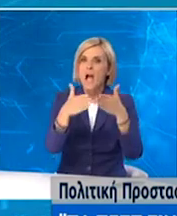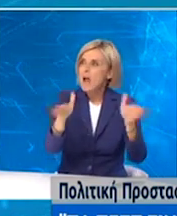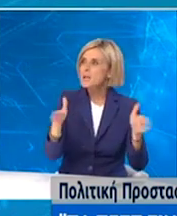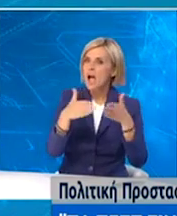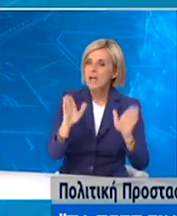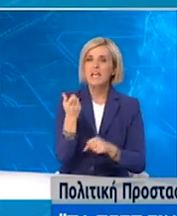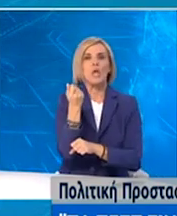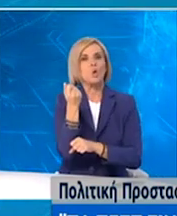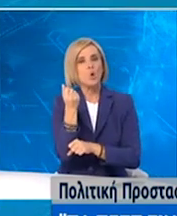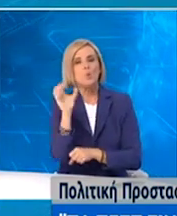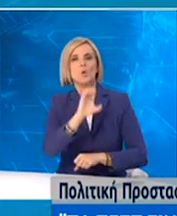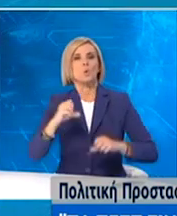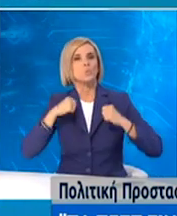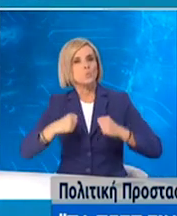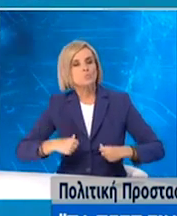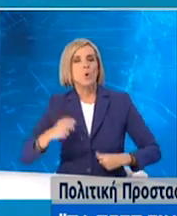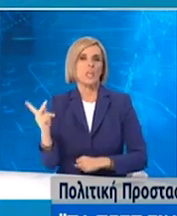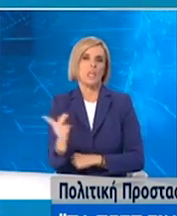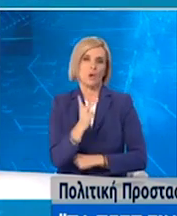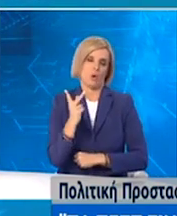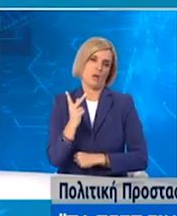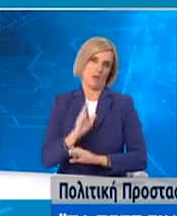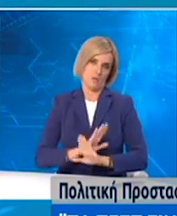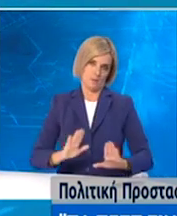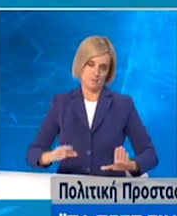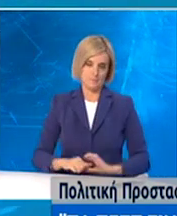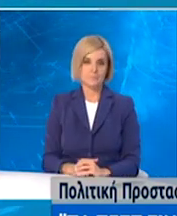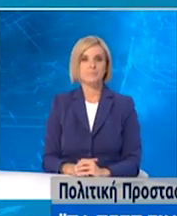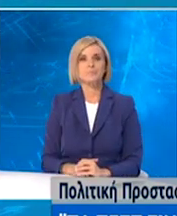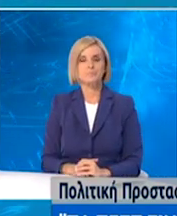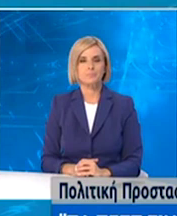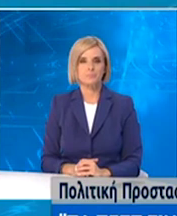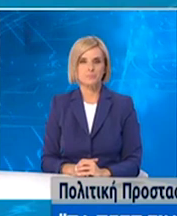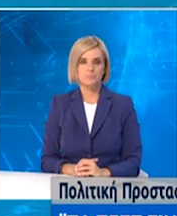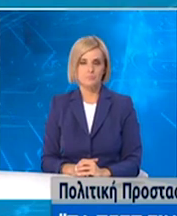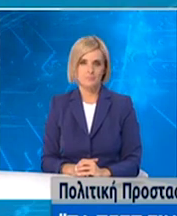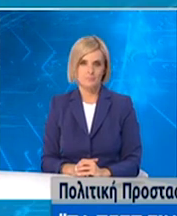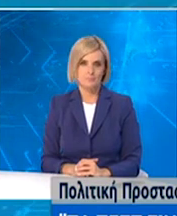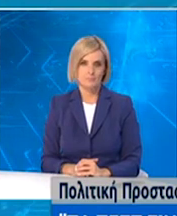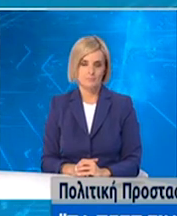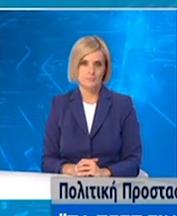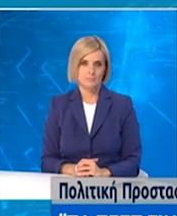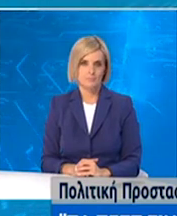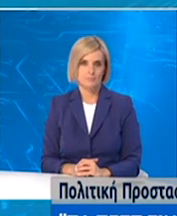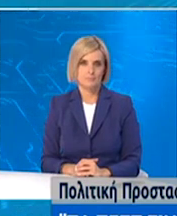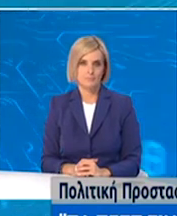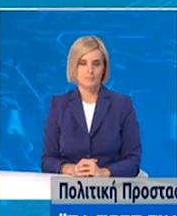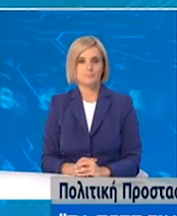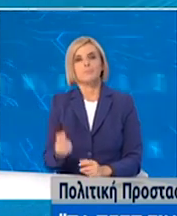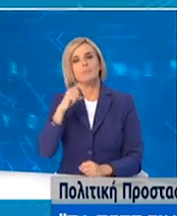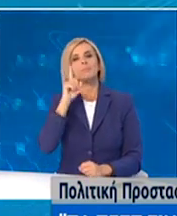τουρισμό, στην οικονομία, στην ίδια μας την κοινωνία. Κυρία Σπαγαδόρου από το CNN